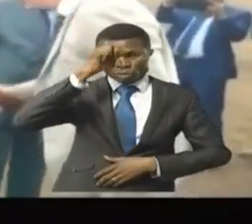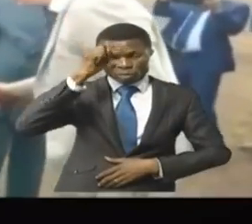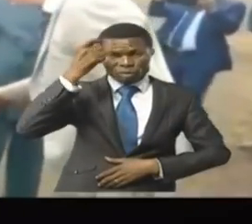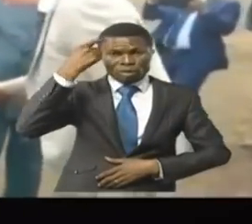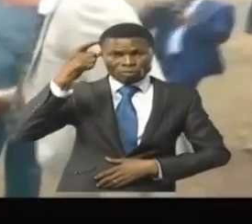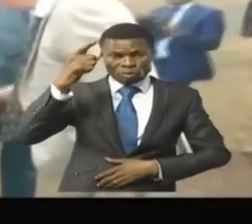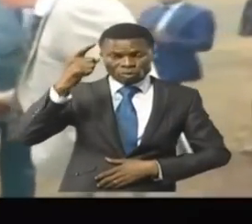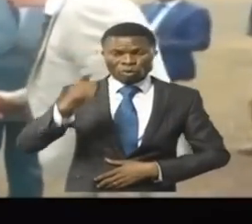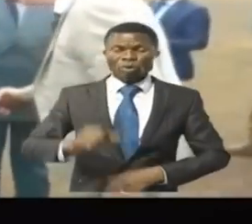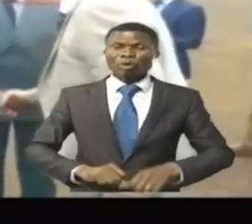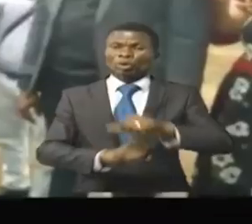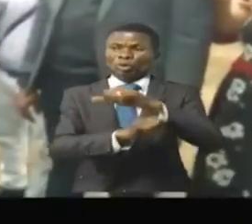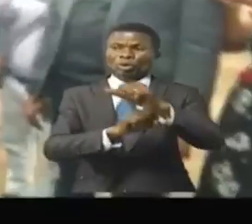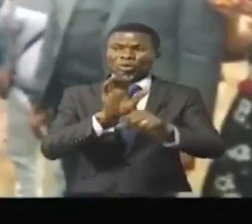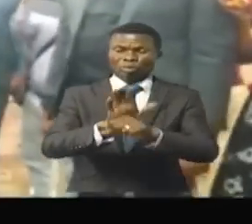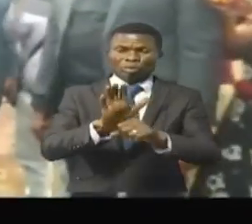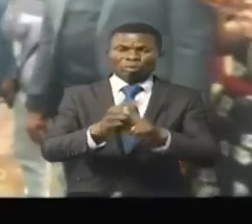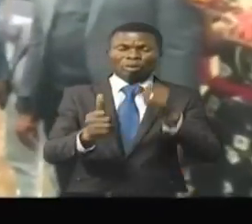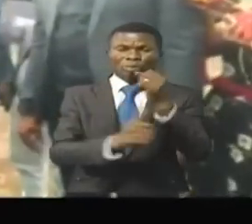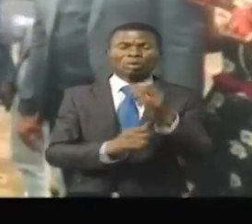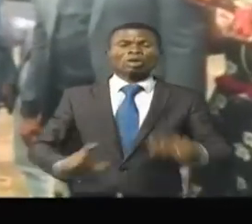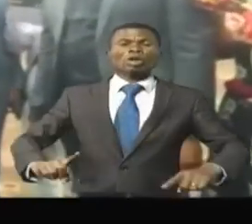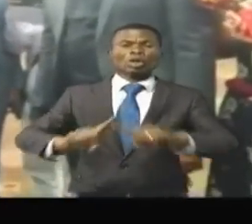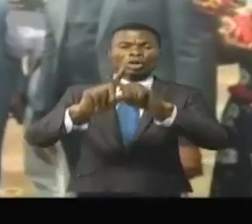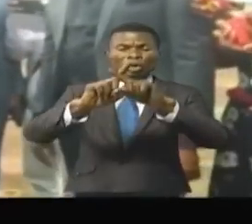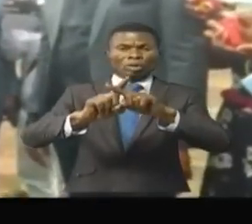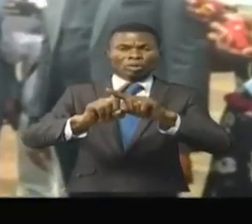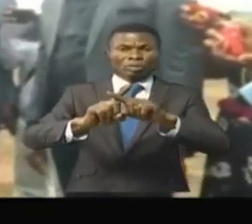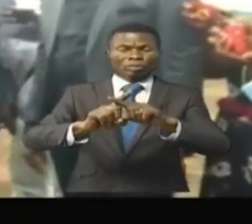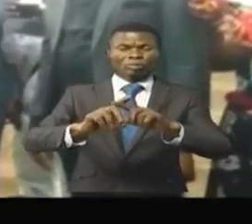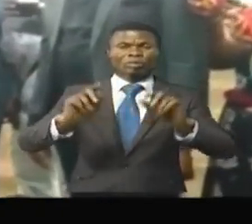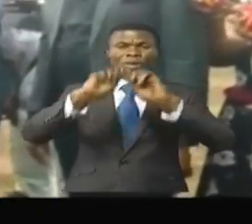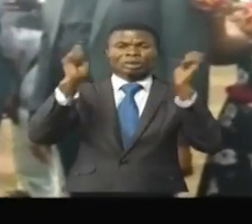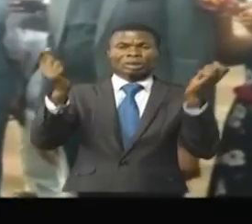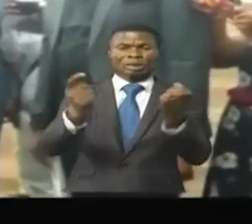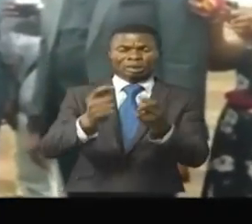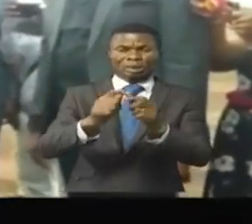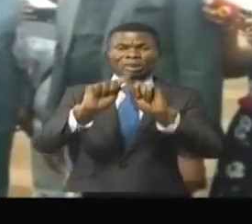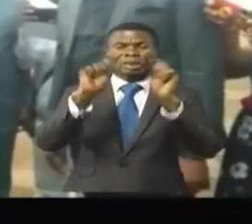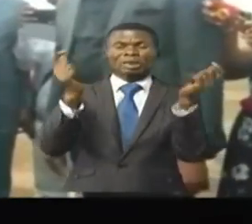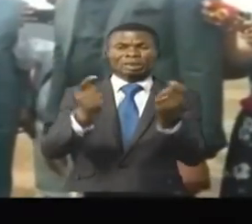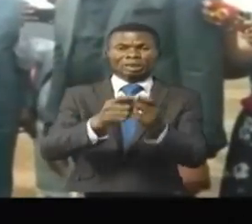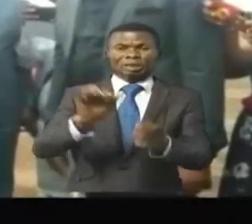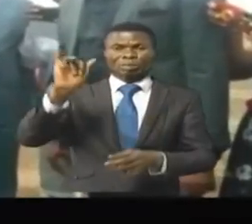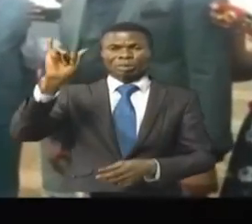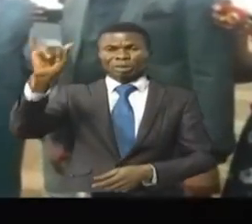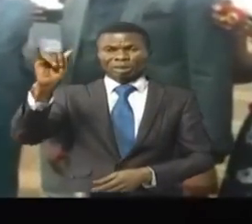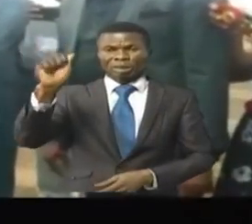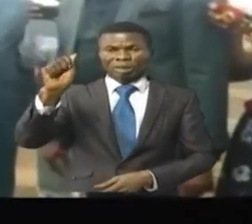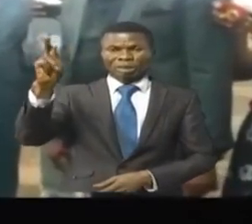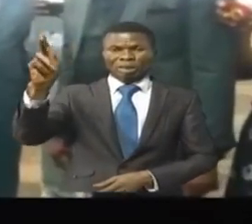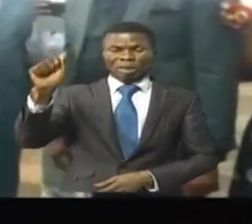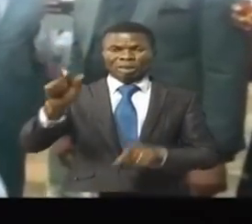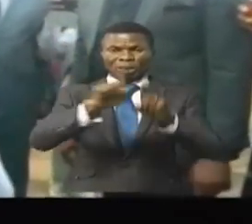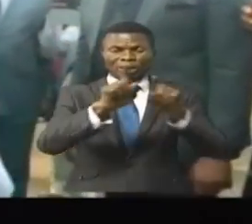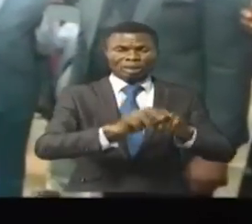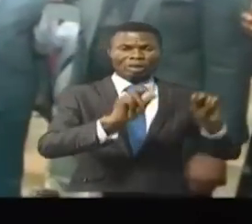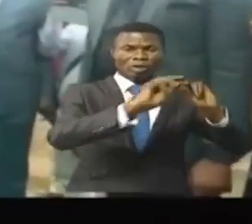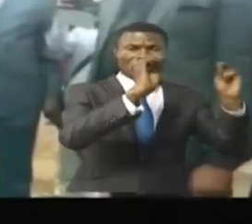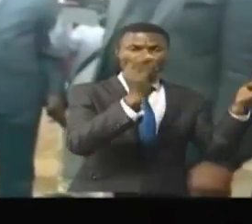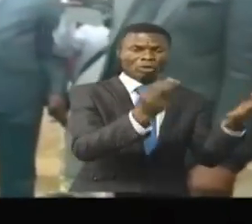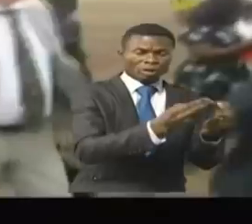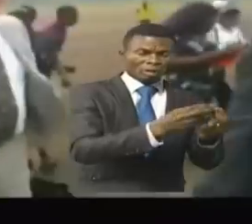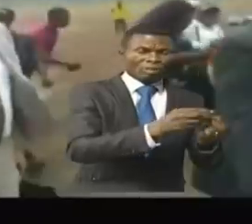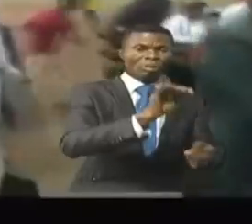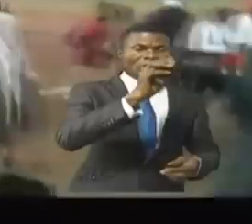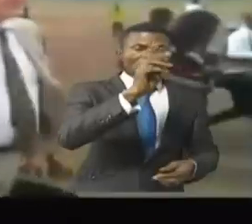apporter assistance aux déplacés du conflit opposant les tribus Yaka et Teke. Les déplacés ont émis le vœu de regagner leurs milliers